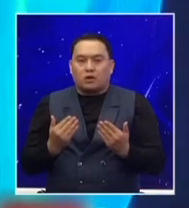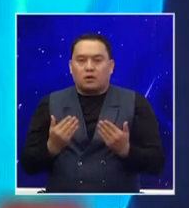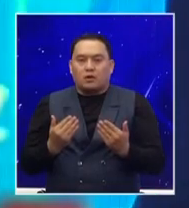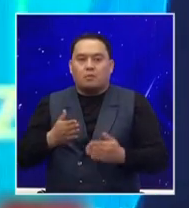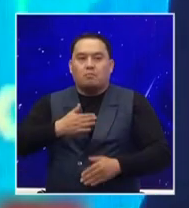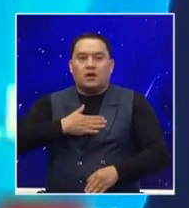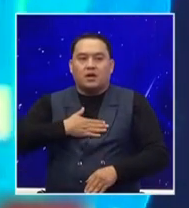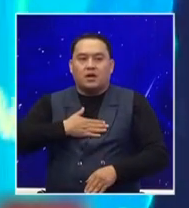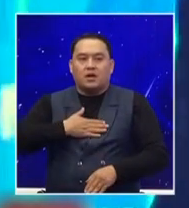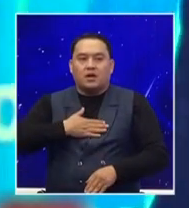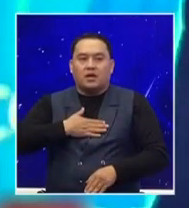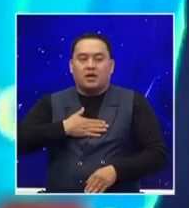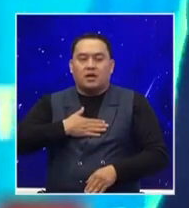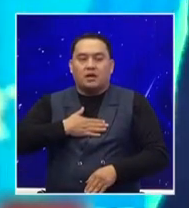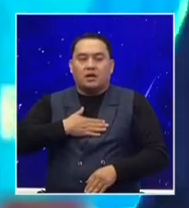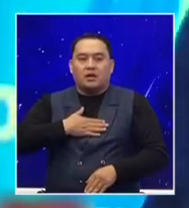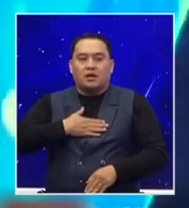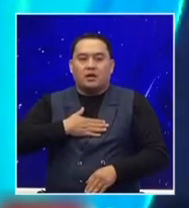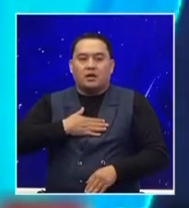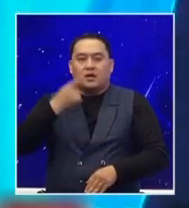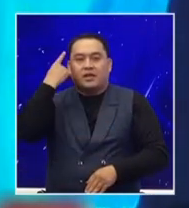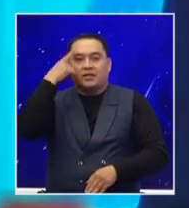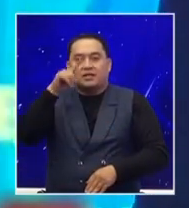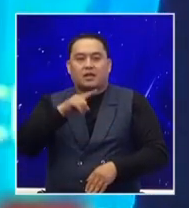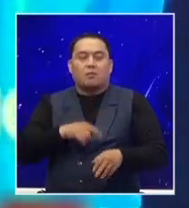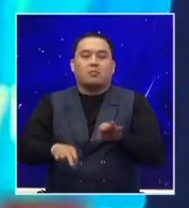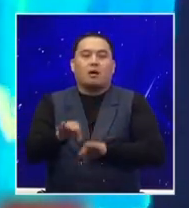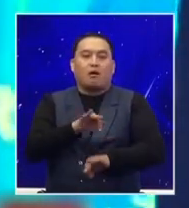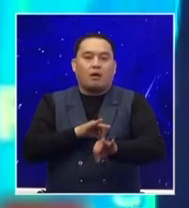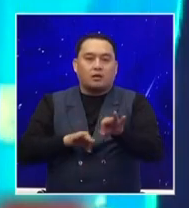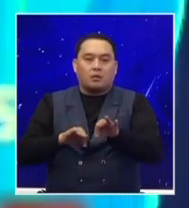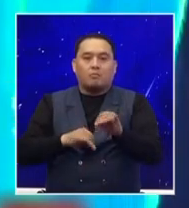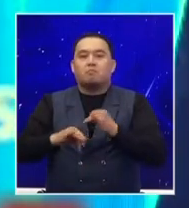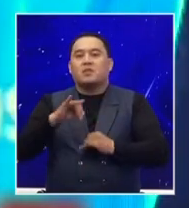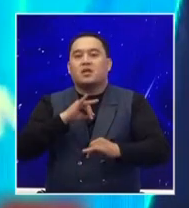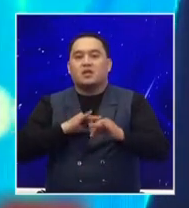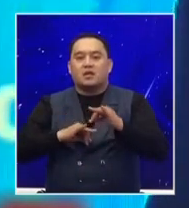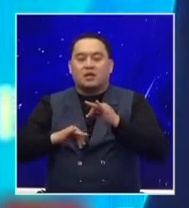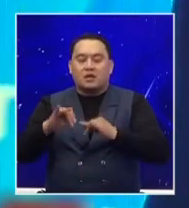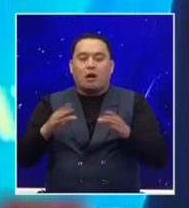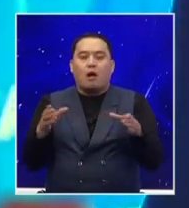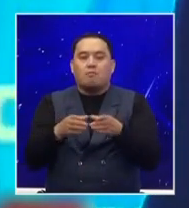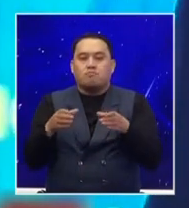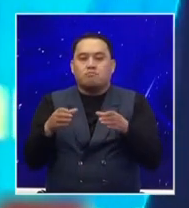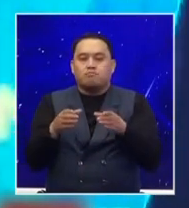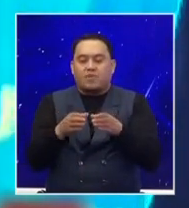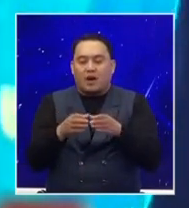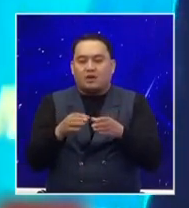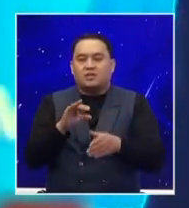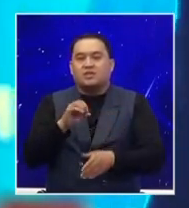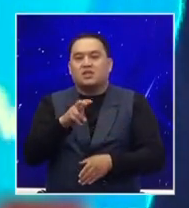день мы уже... Вот инициатор проекта вместе с нами ведет переговоры с сингапурской компанией, это более